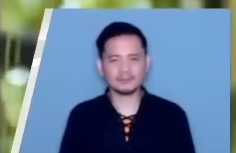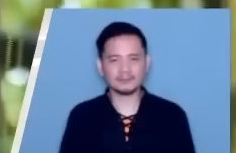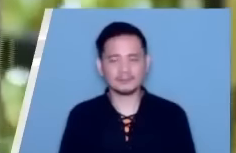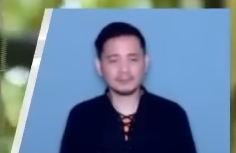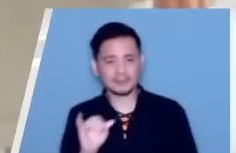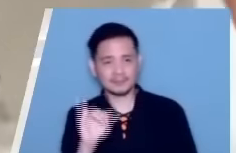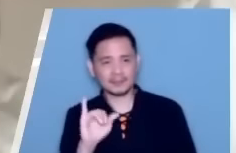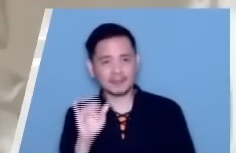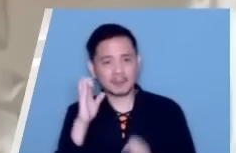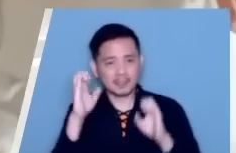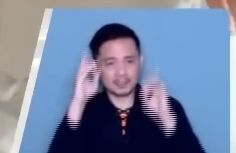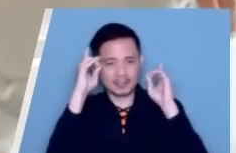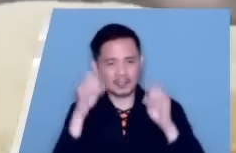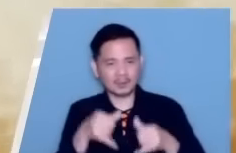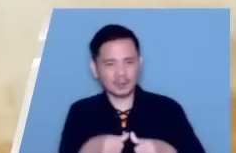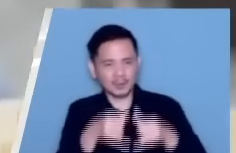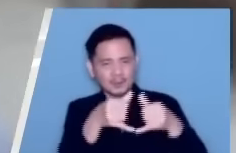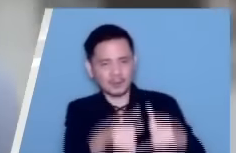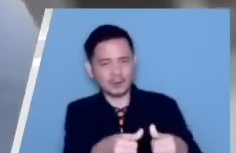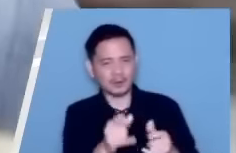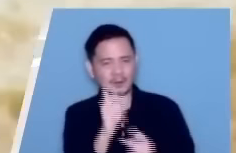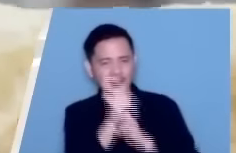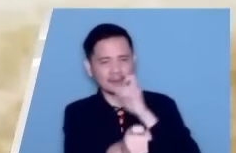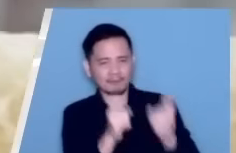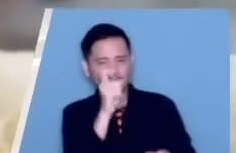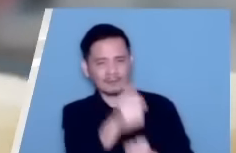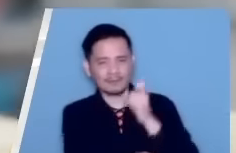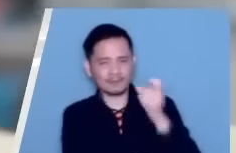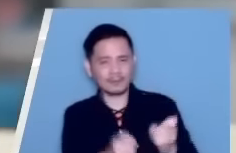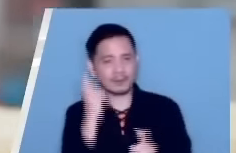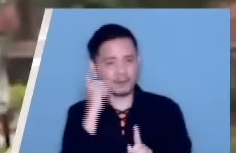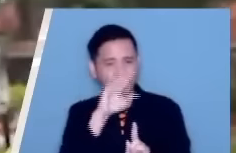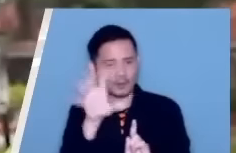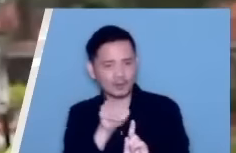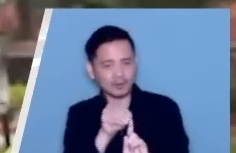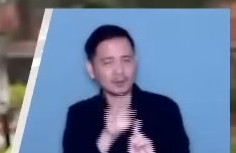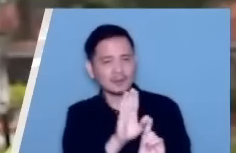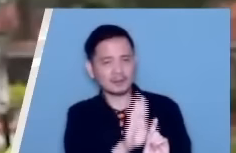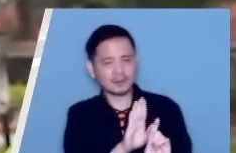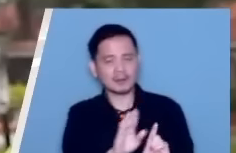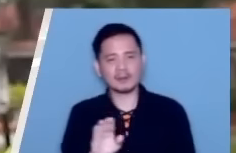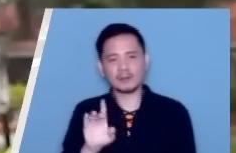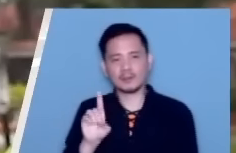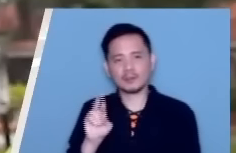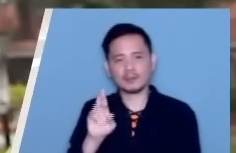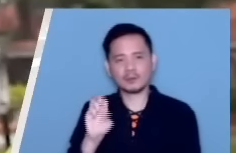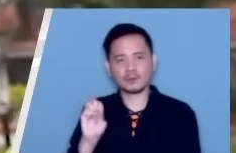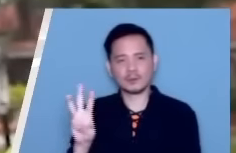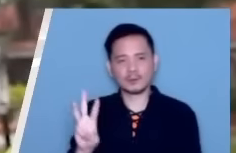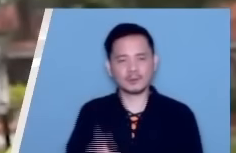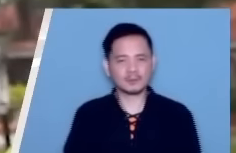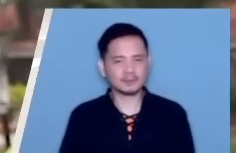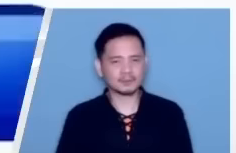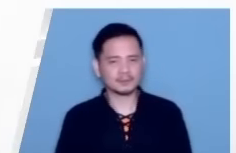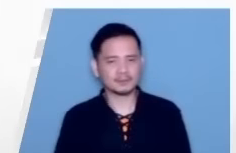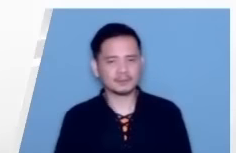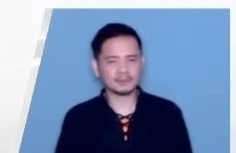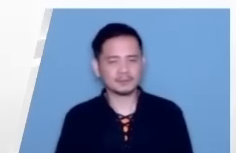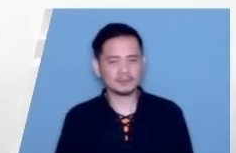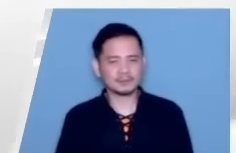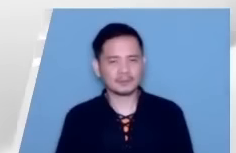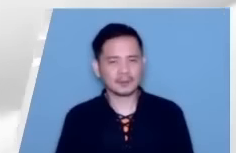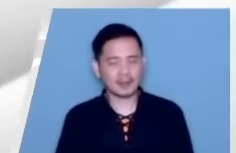pinoy m d at pinnacle of art and culture on television program ang Biyahe ni Drew catalyst for science exploration award d ang amazing Earth